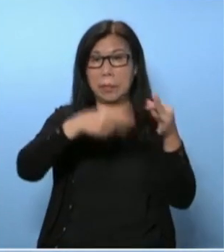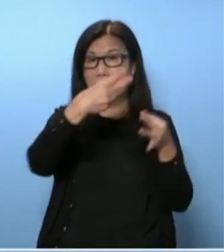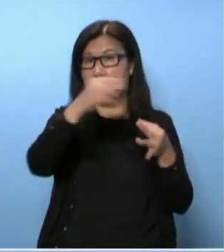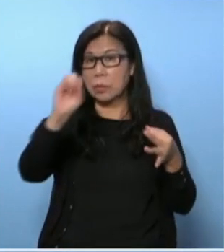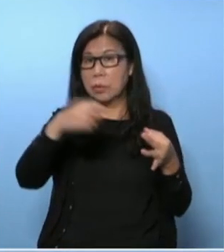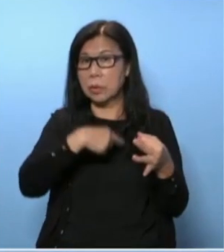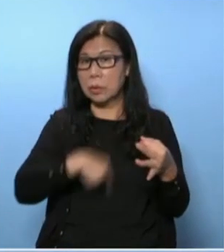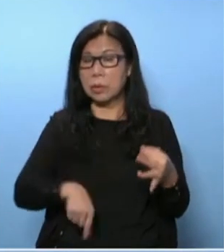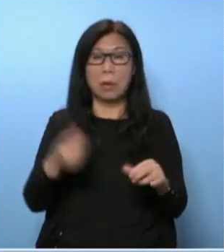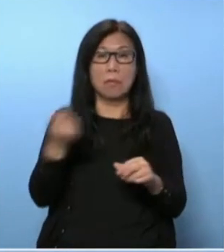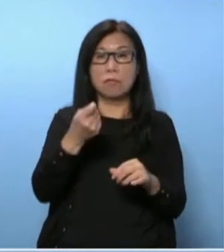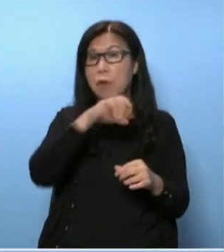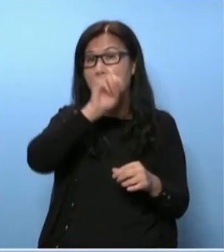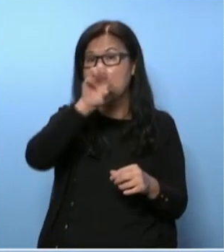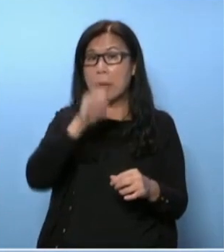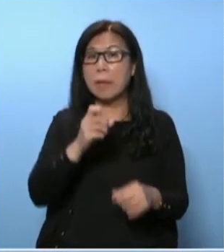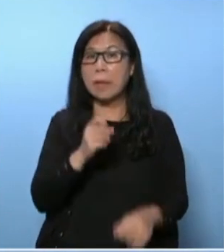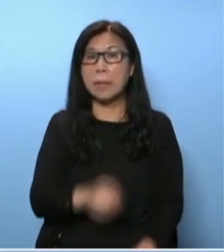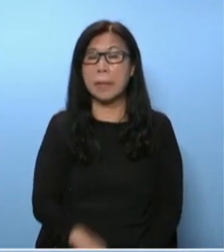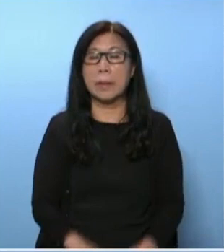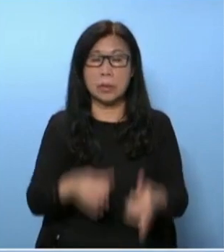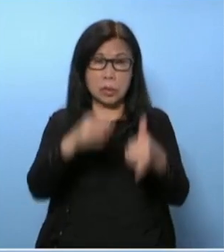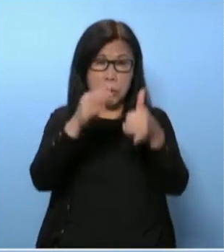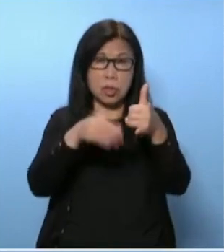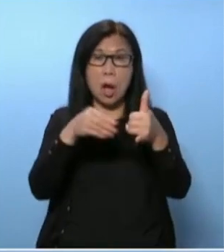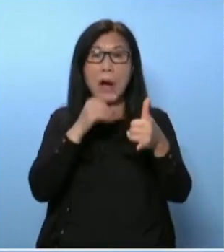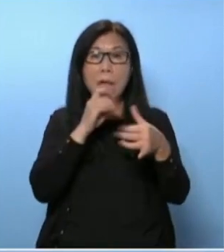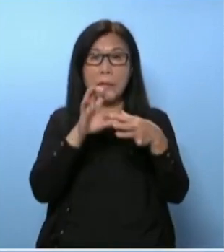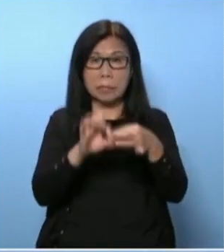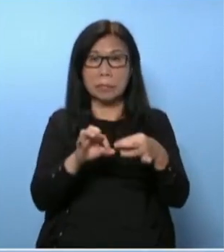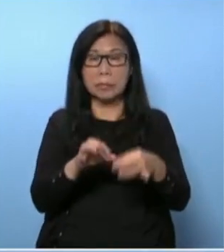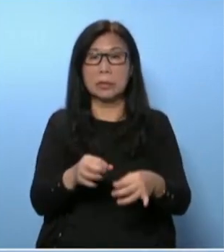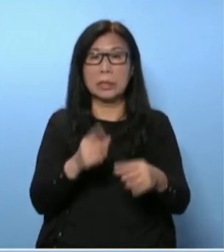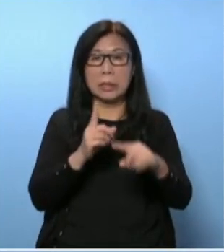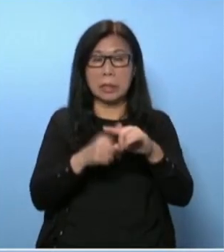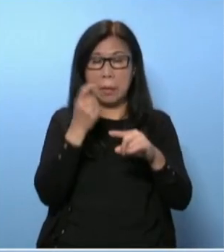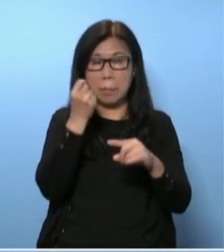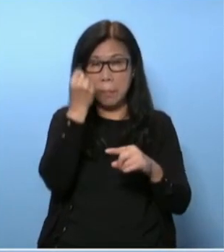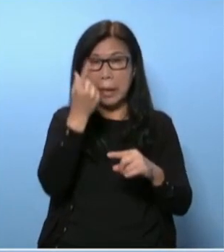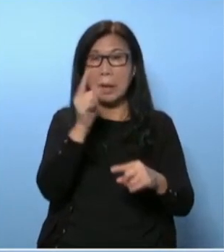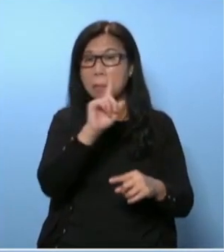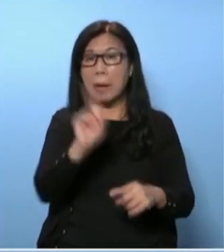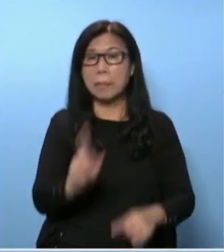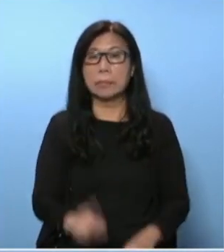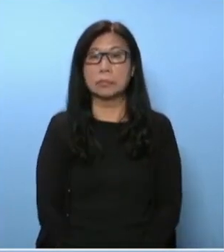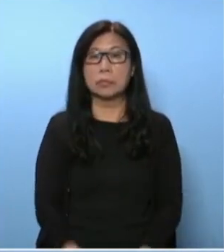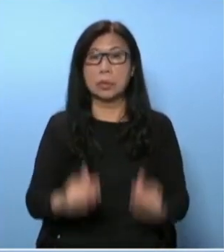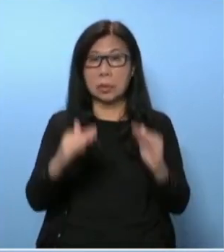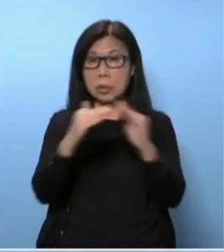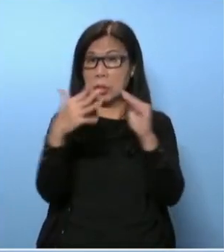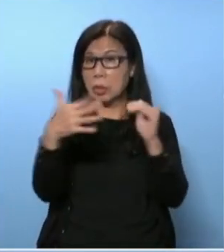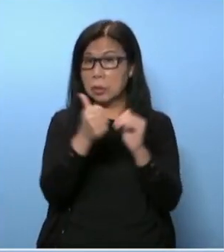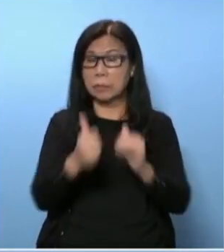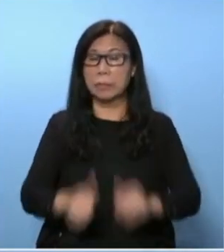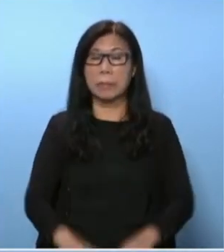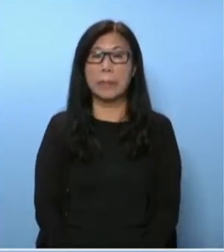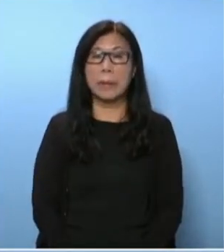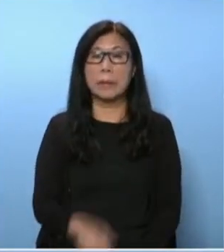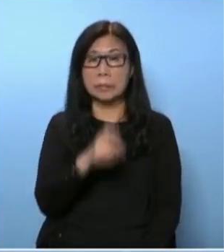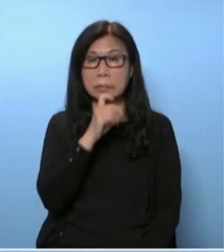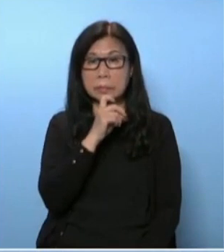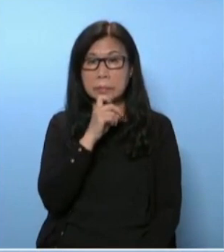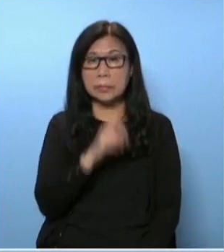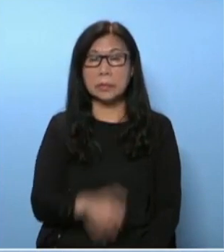主席，好快咁問問，就唔係個案性嘅敏感嘅問題。局長，有啲